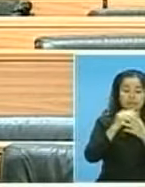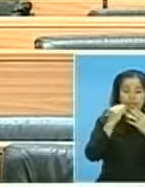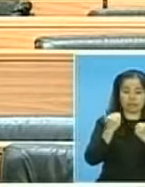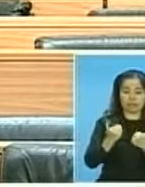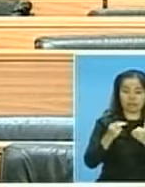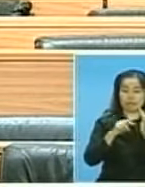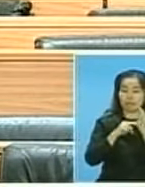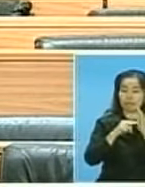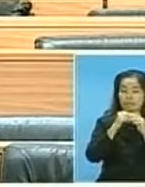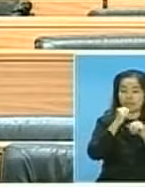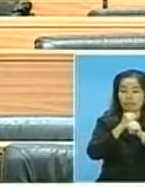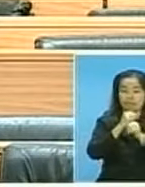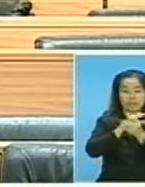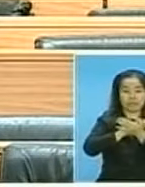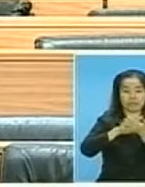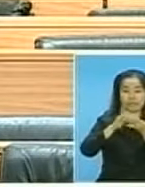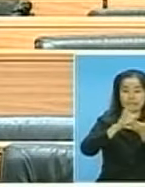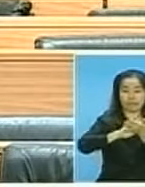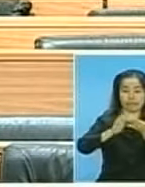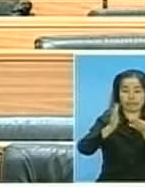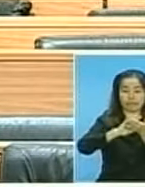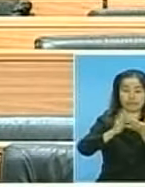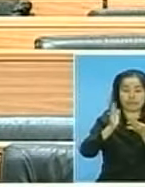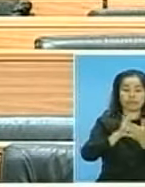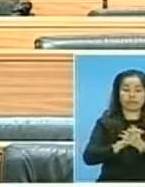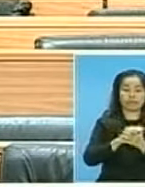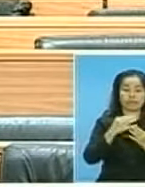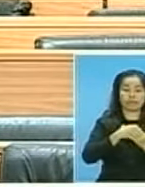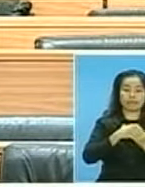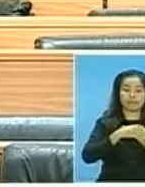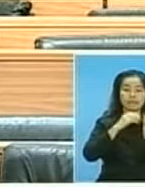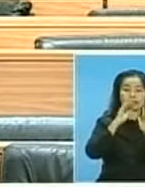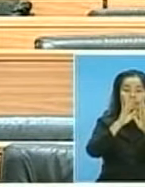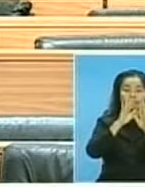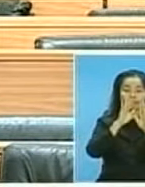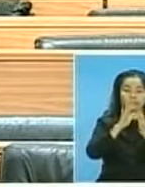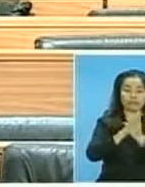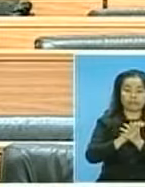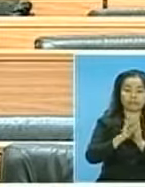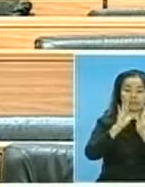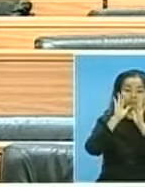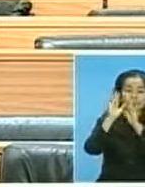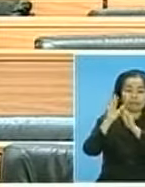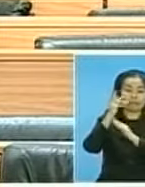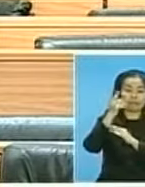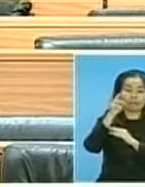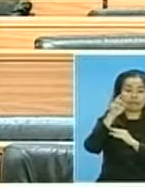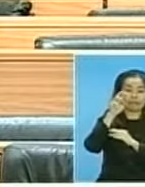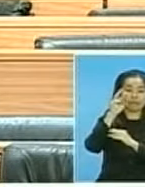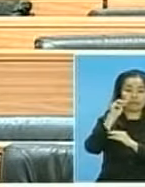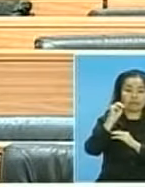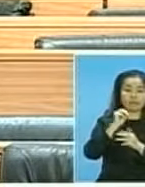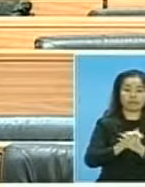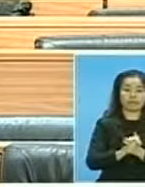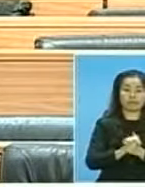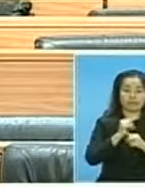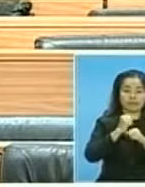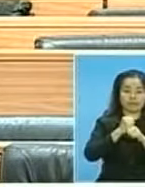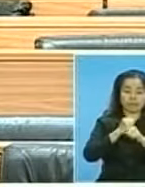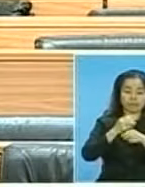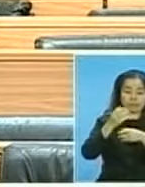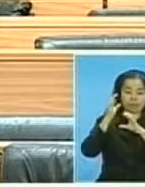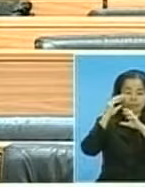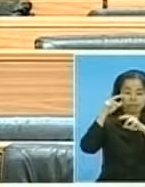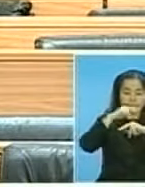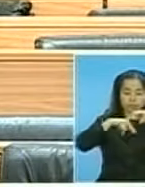กพร่องที่ร้ายแรงอย่างยิ่งก็อยากฝากท่านประธานผ่านไปยังคณะรัฐมนตรีให้ทบทวน